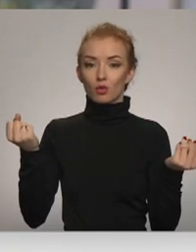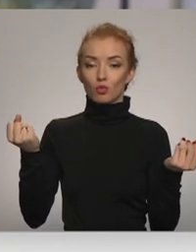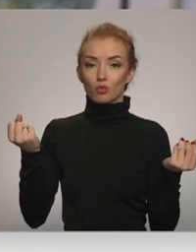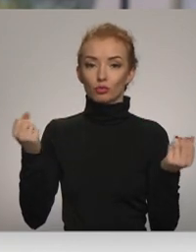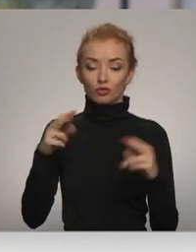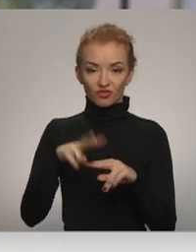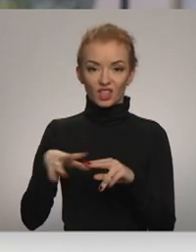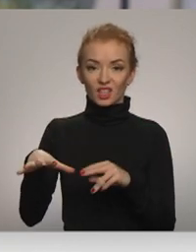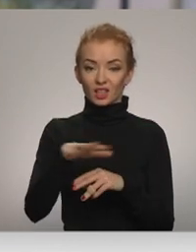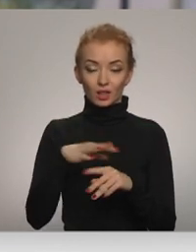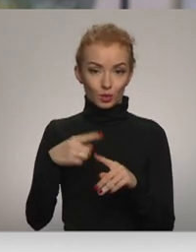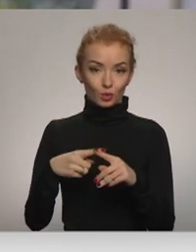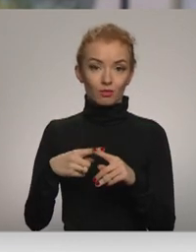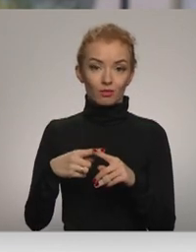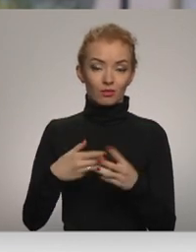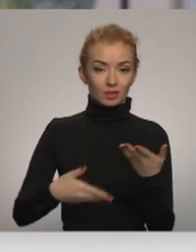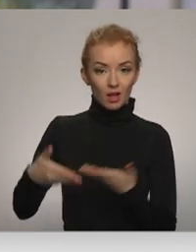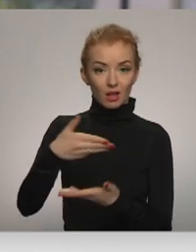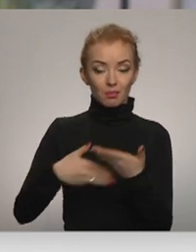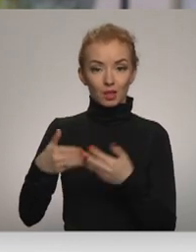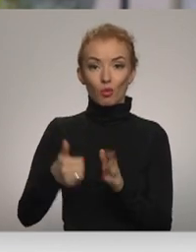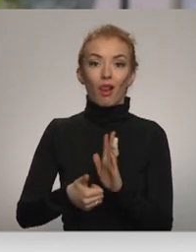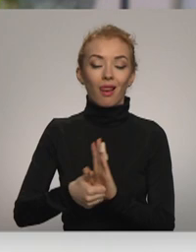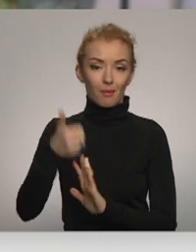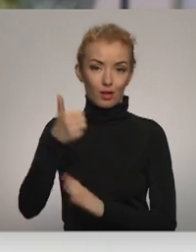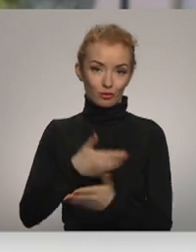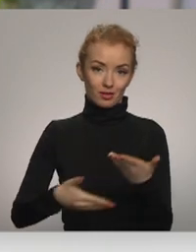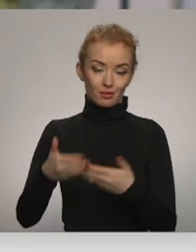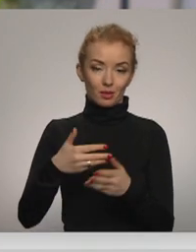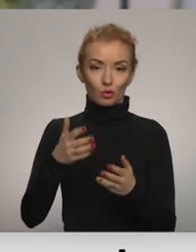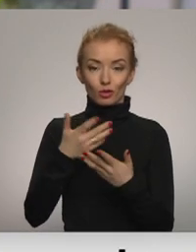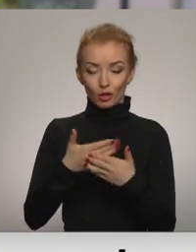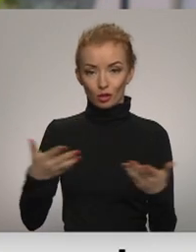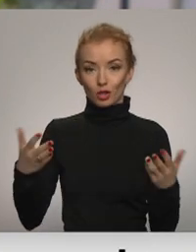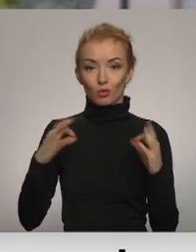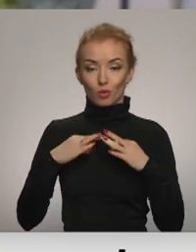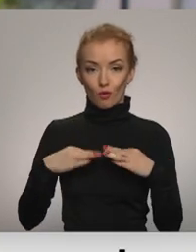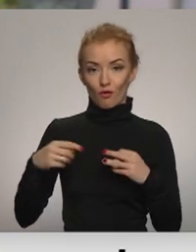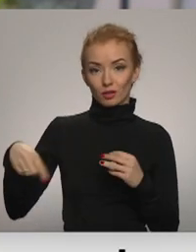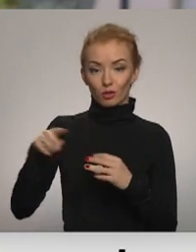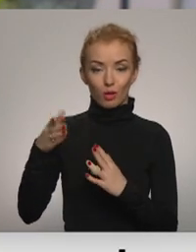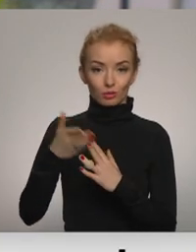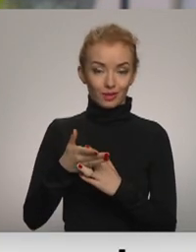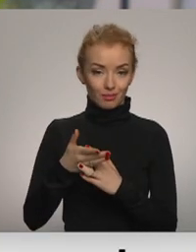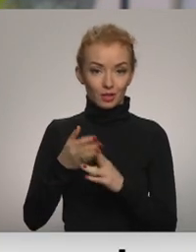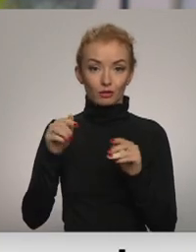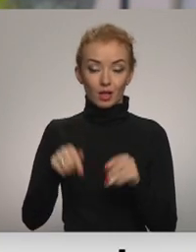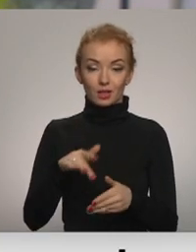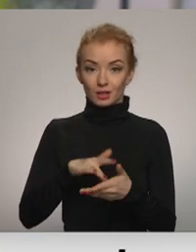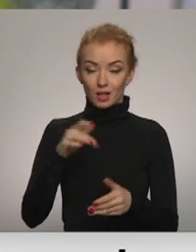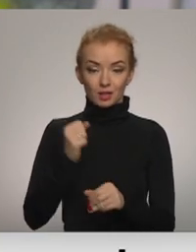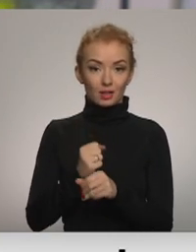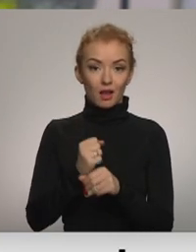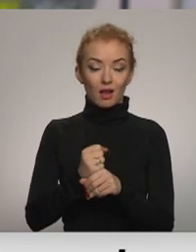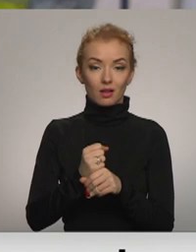tādu vidi un arī sadarbību, labāku sadarbību dažādu profesionāļu starpā. Tātad šajā centrā strādās